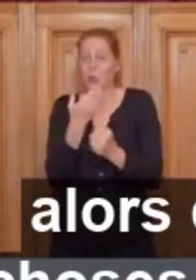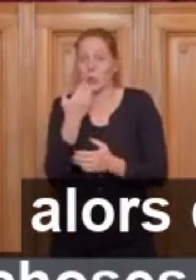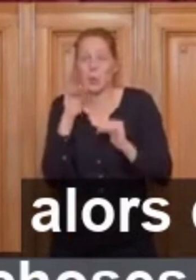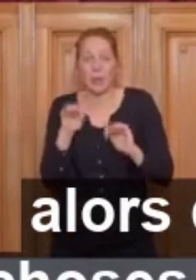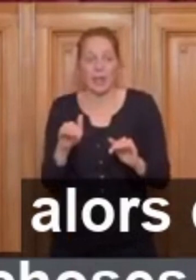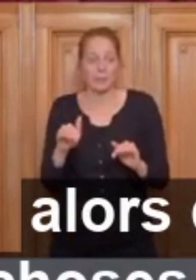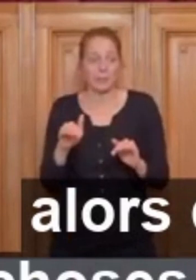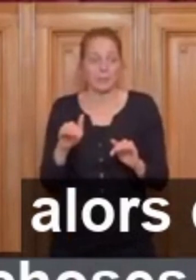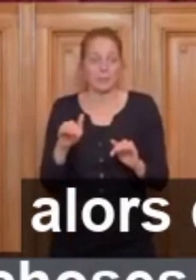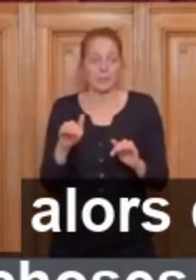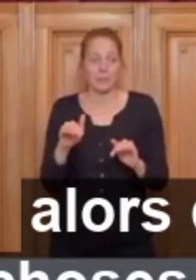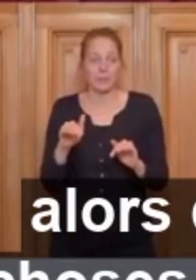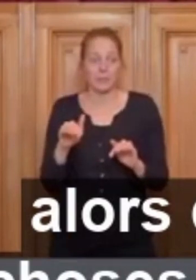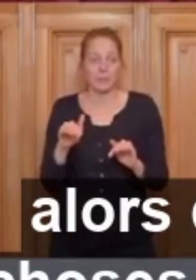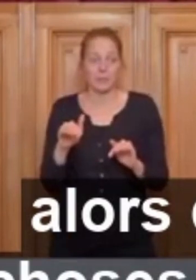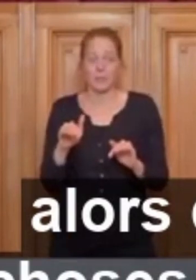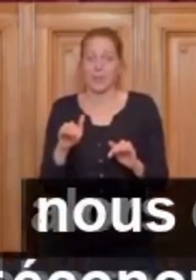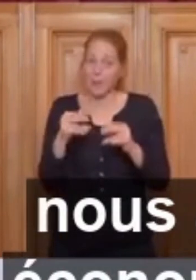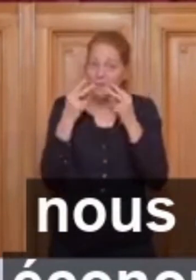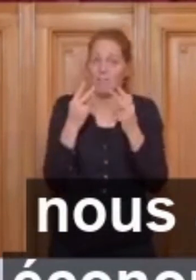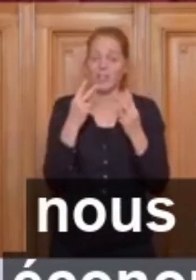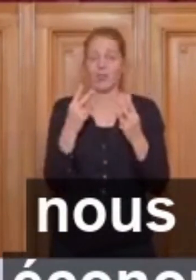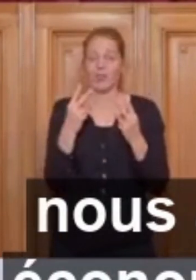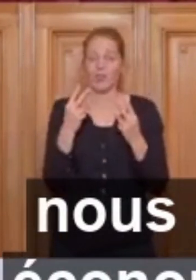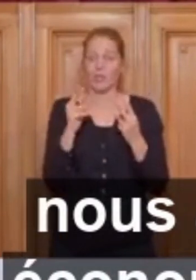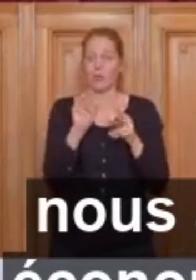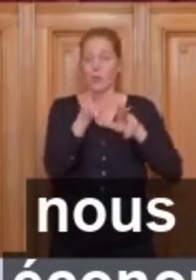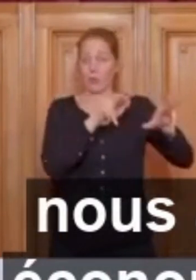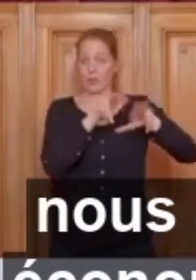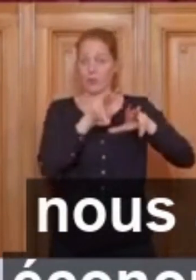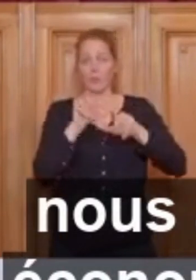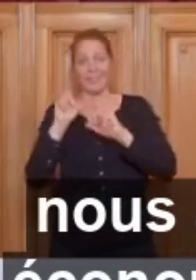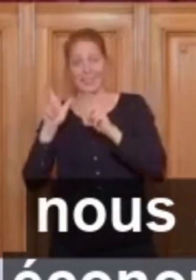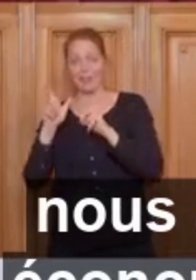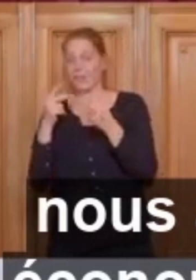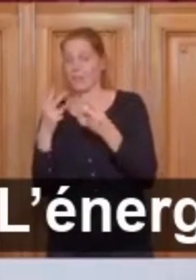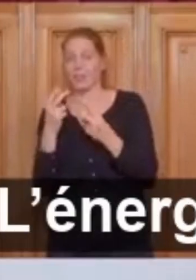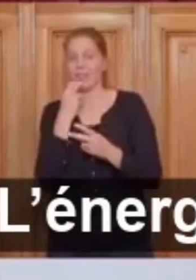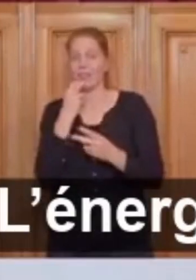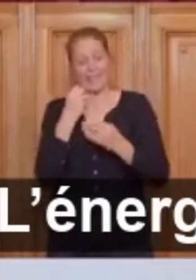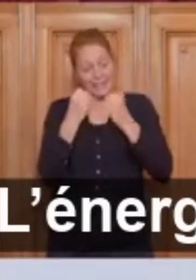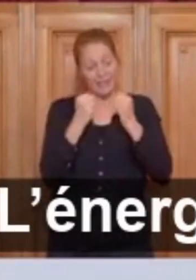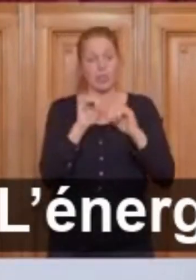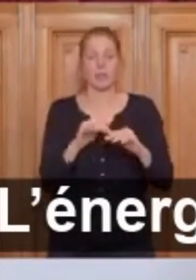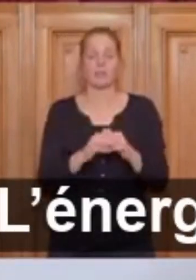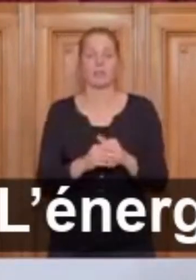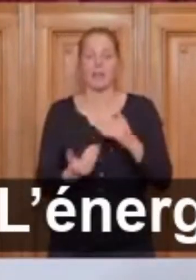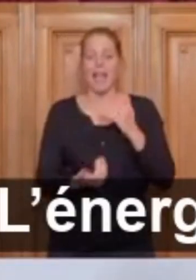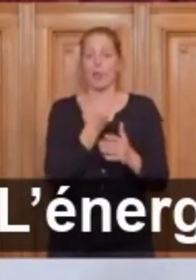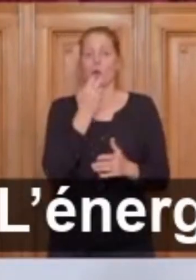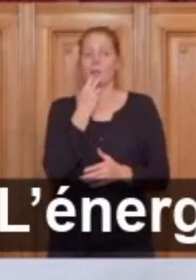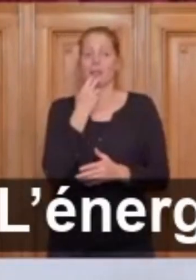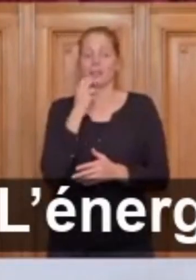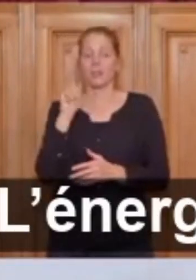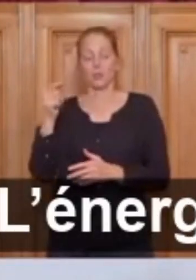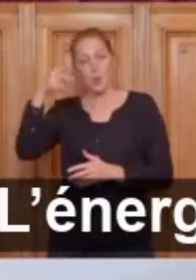den sichersten Sachen, von den wichtigsten Sachen, die man in der Ökonomie und an der Gesellschaft braucht. Die erneuerbare Energie, und heute zitiere